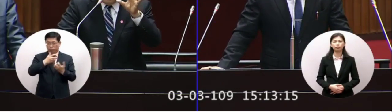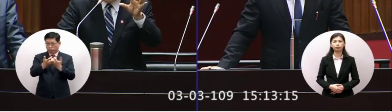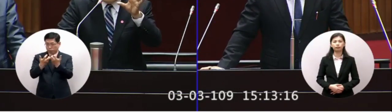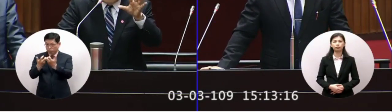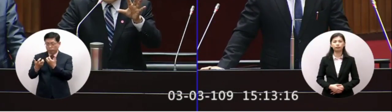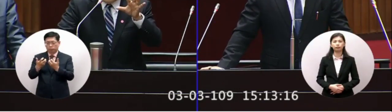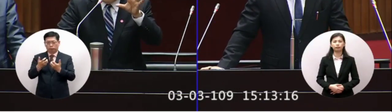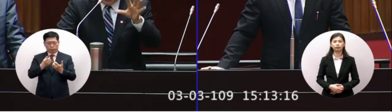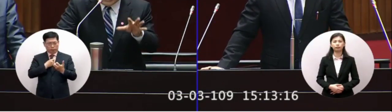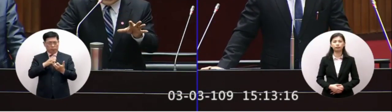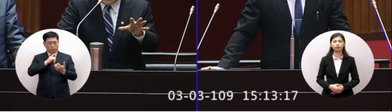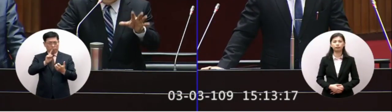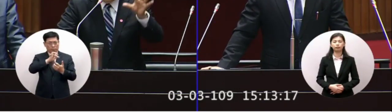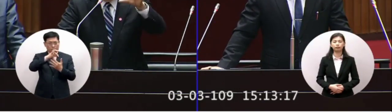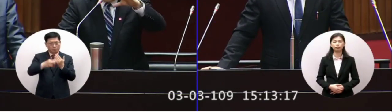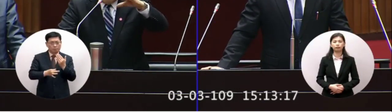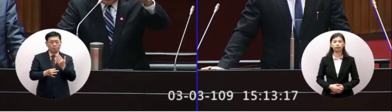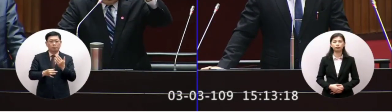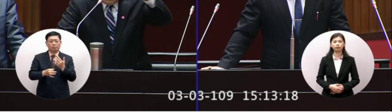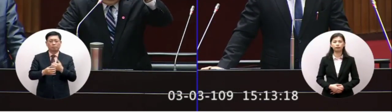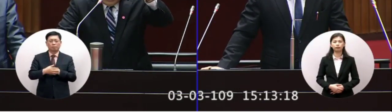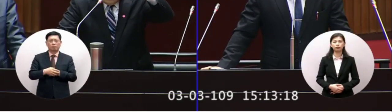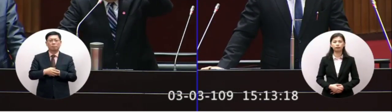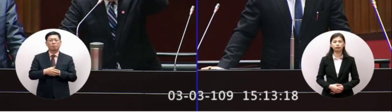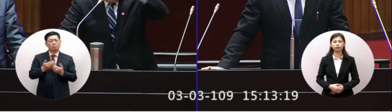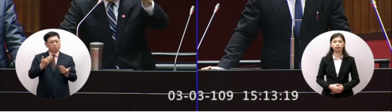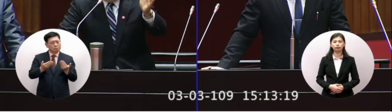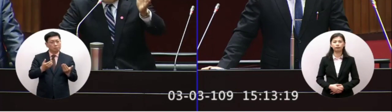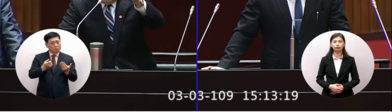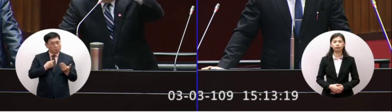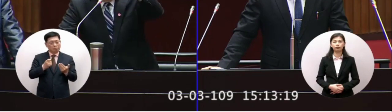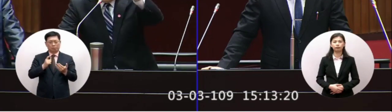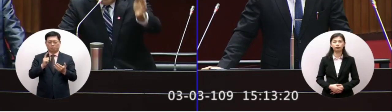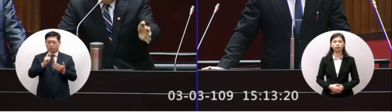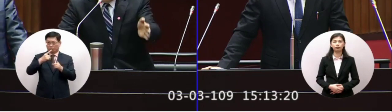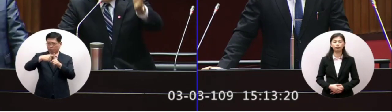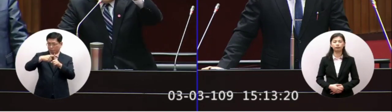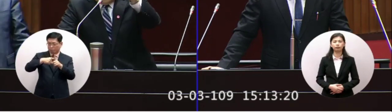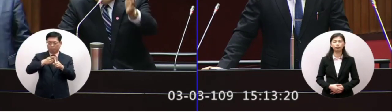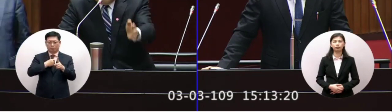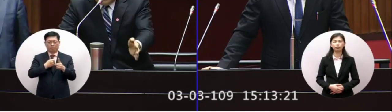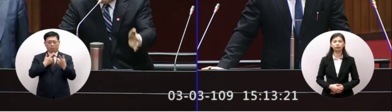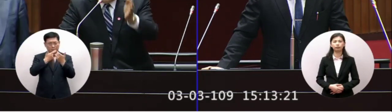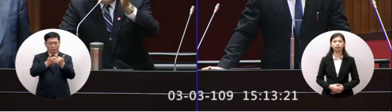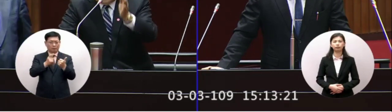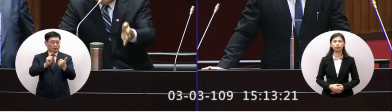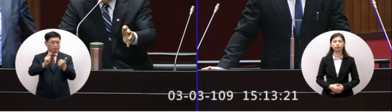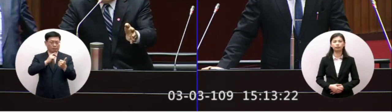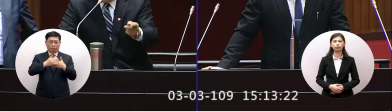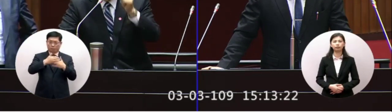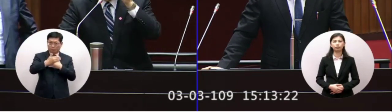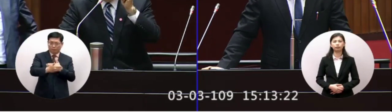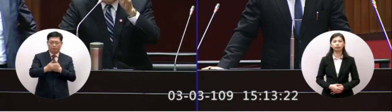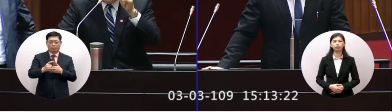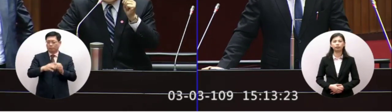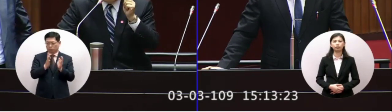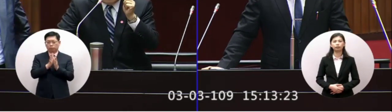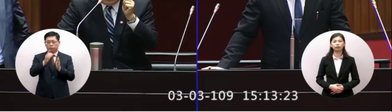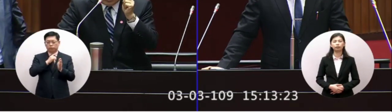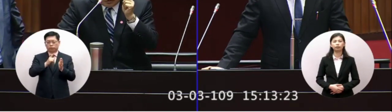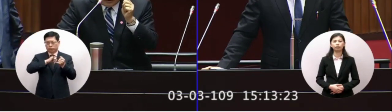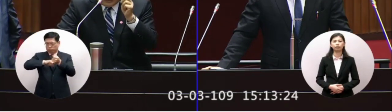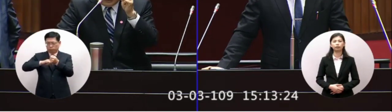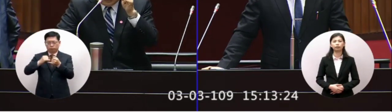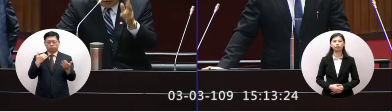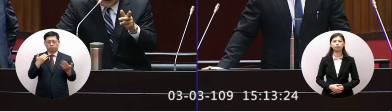置应该有什么样的准则，差不多应该到什么配置，应该有怎么样隔离，应该怎么样，都